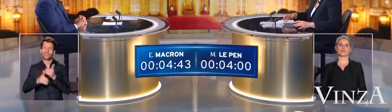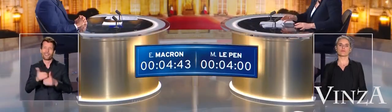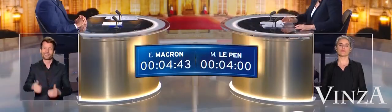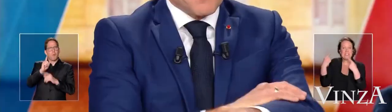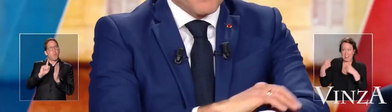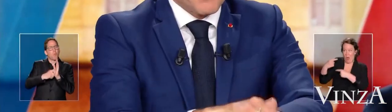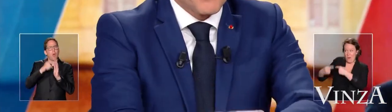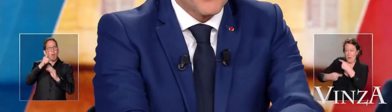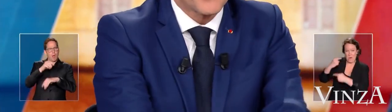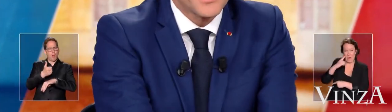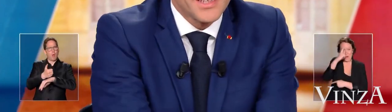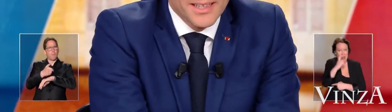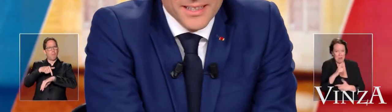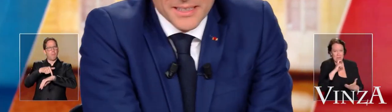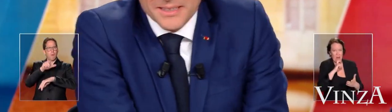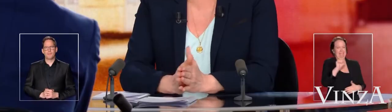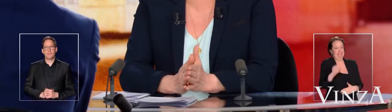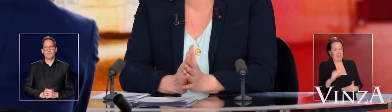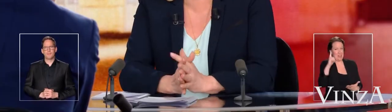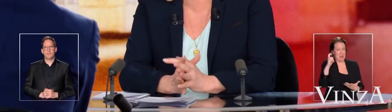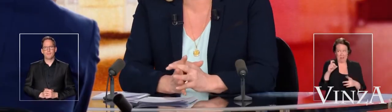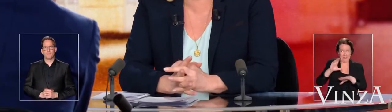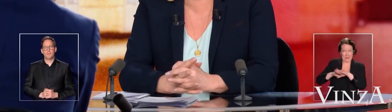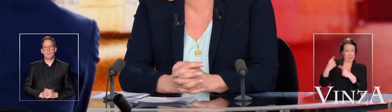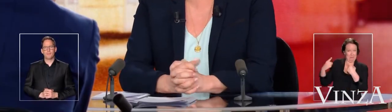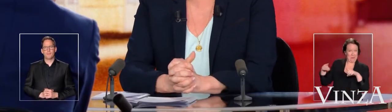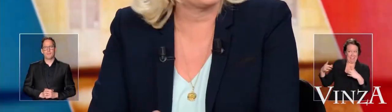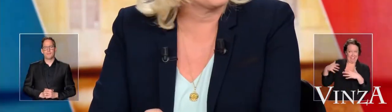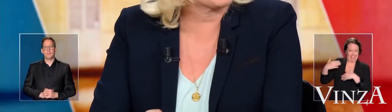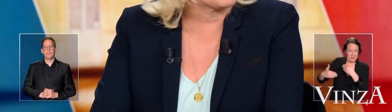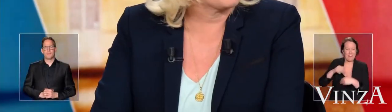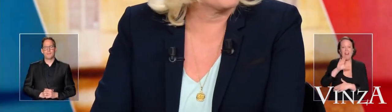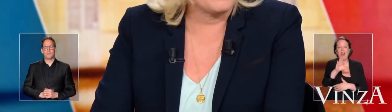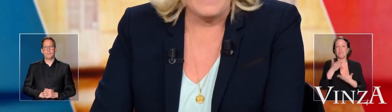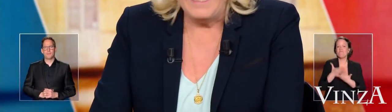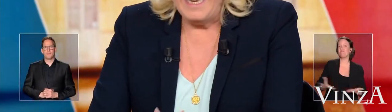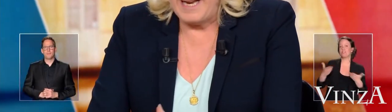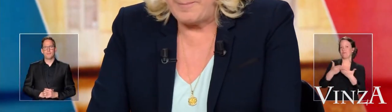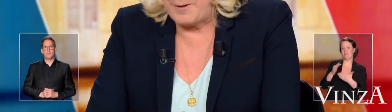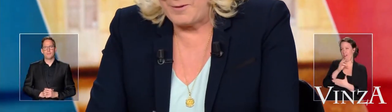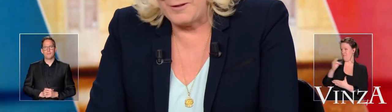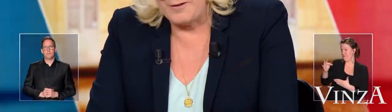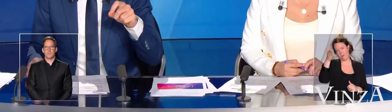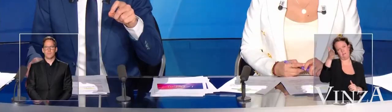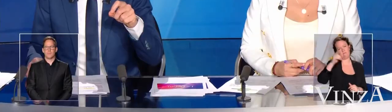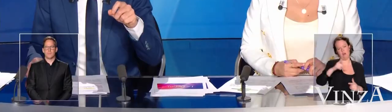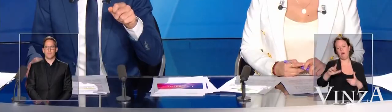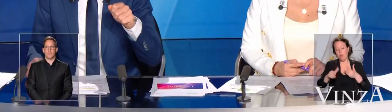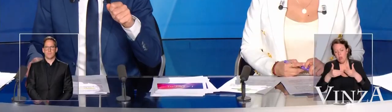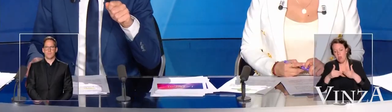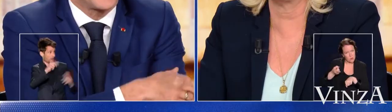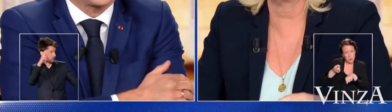Alors justement, Marine Le Pen... J'en étais à dire que le plus grand atout de la France, c'est son peuple. Un peuple...